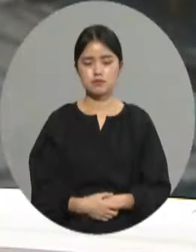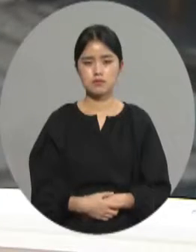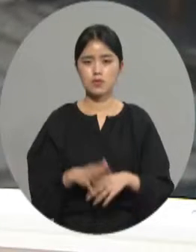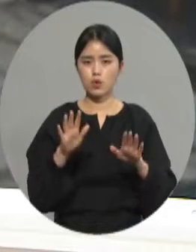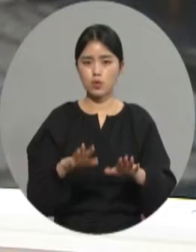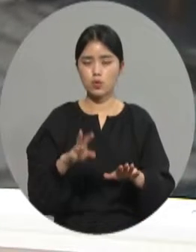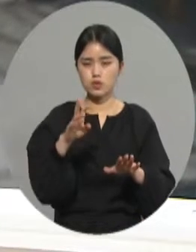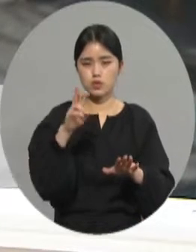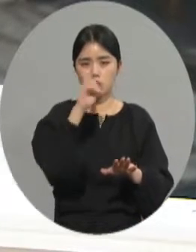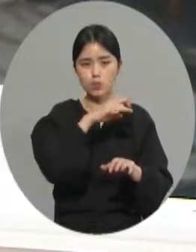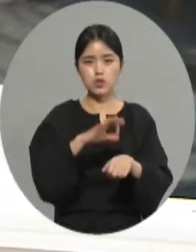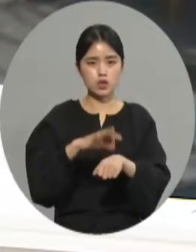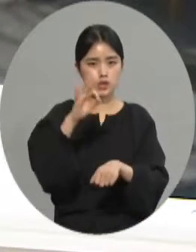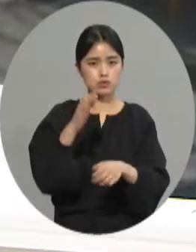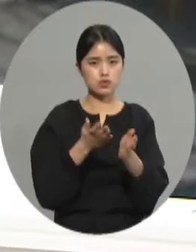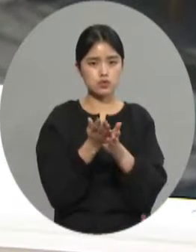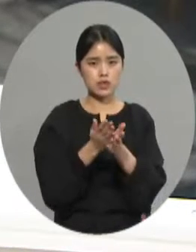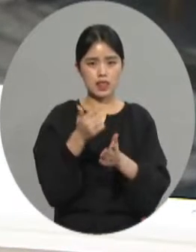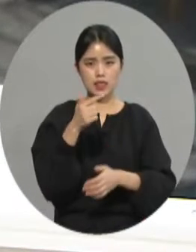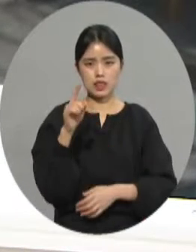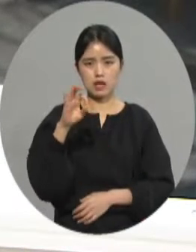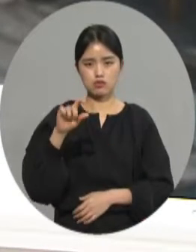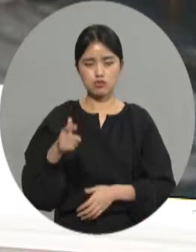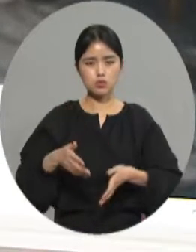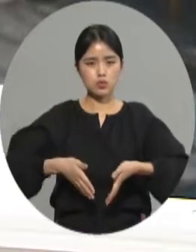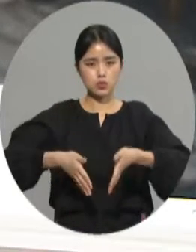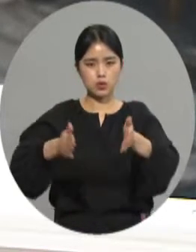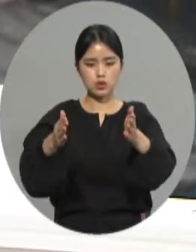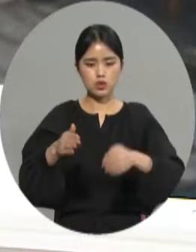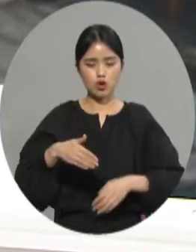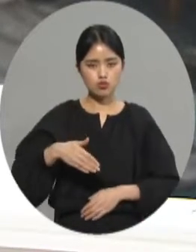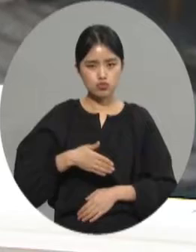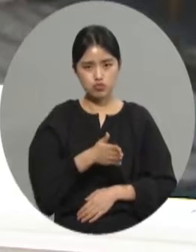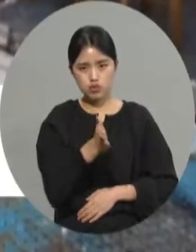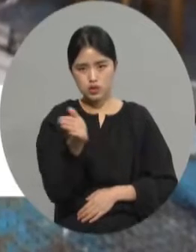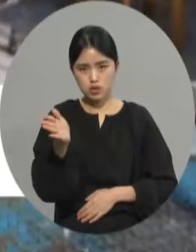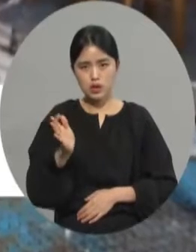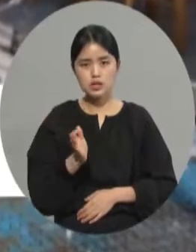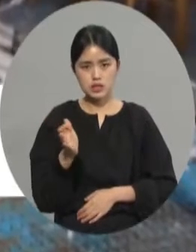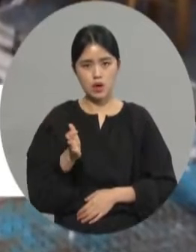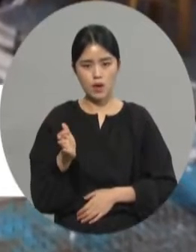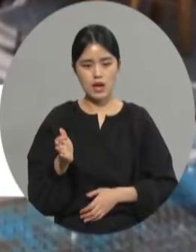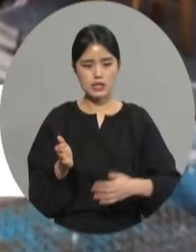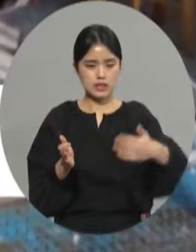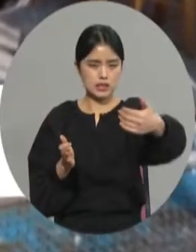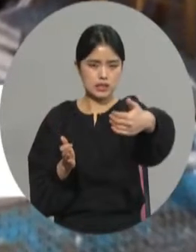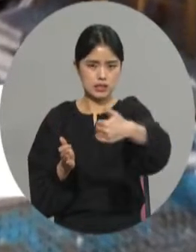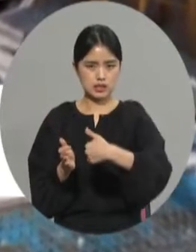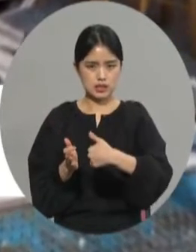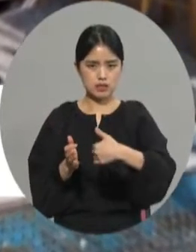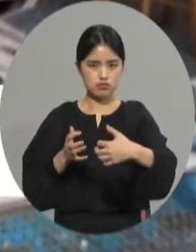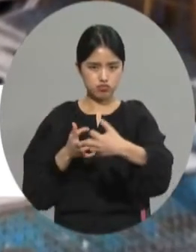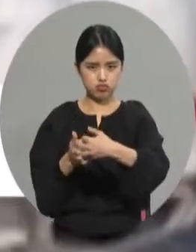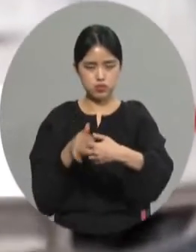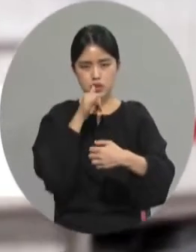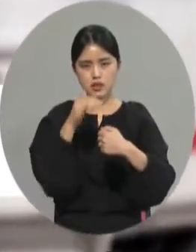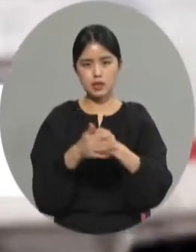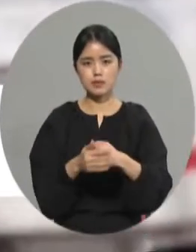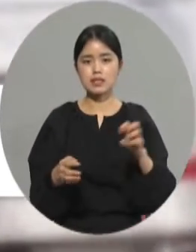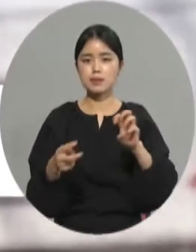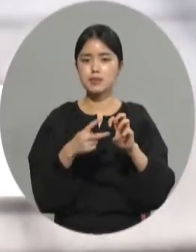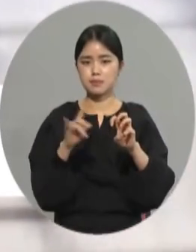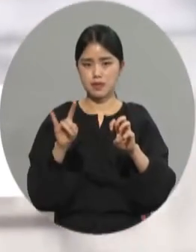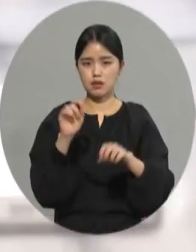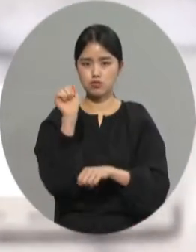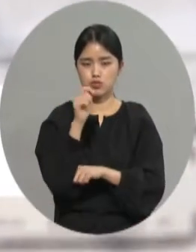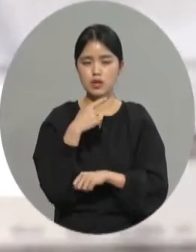오늘 오전 10시쯤 군산 나운동 에 한 도로에서 우회전 을 하던 승합차와 직진을 하던 수용체가 충돌해 30대 a